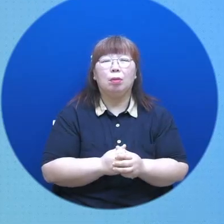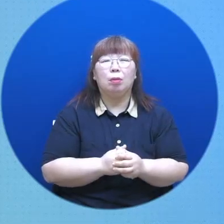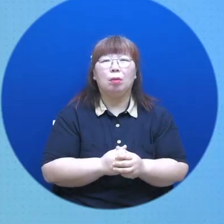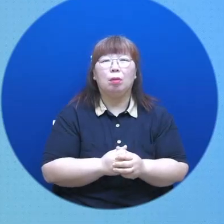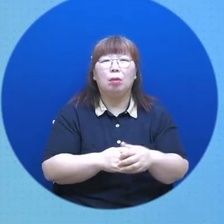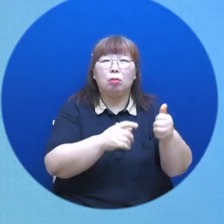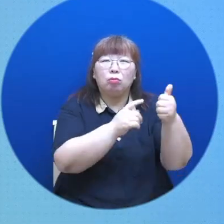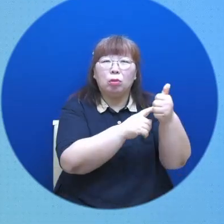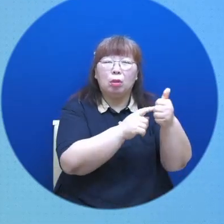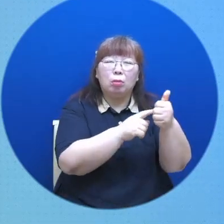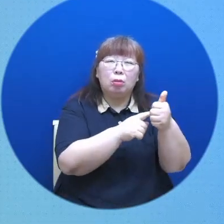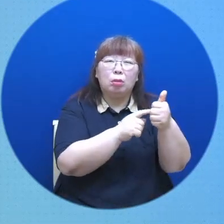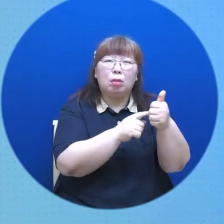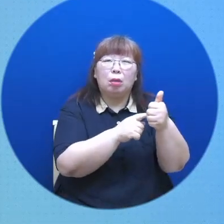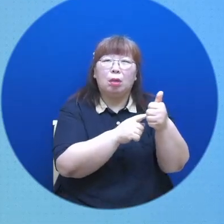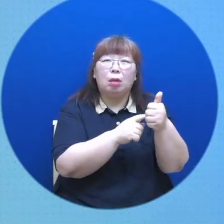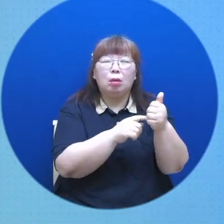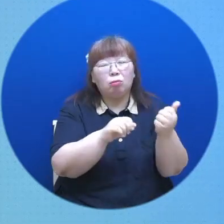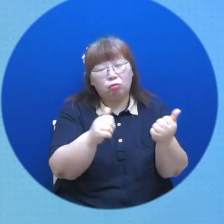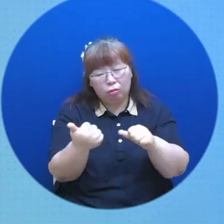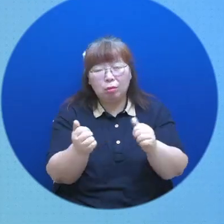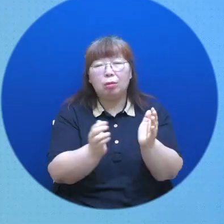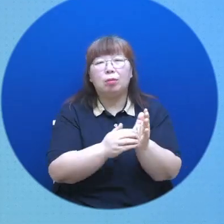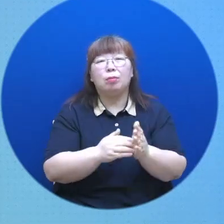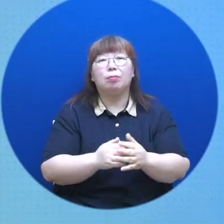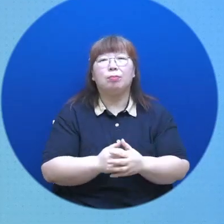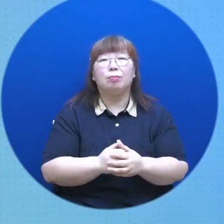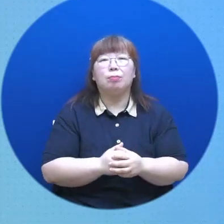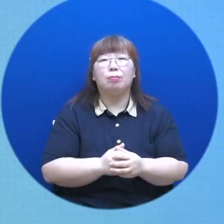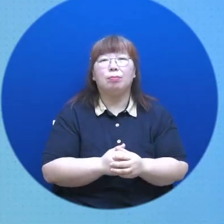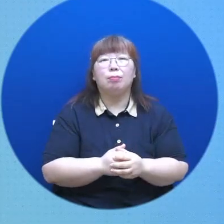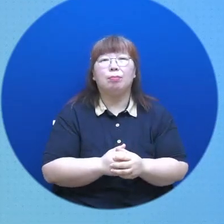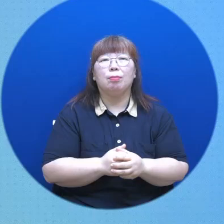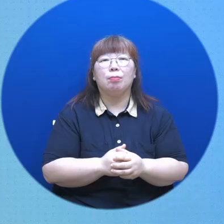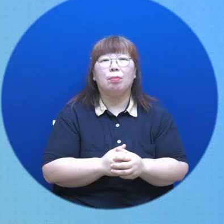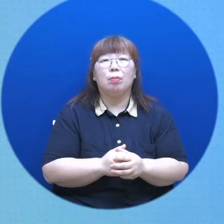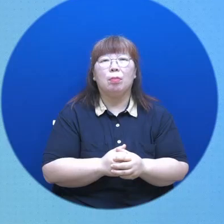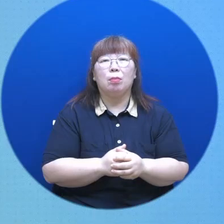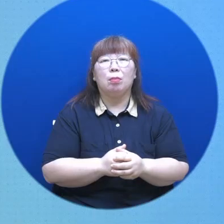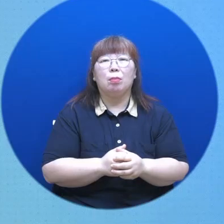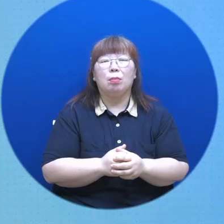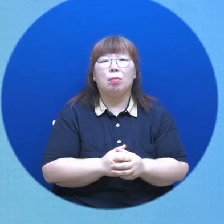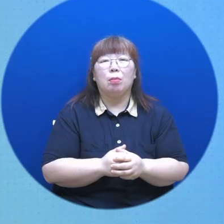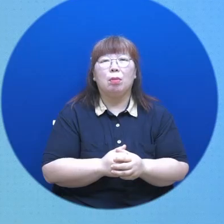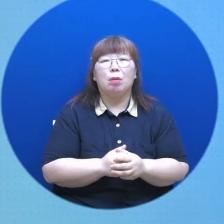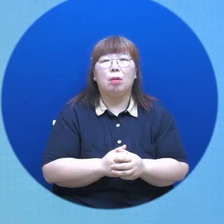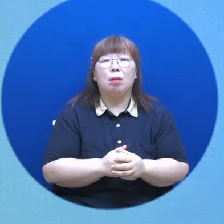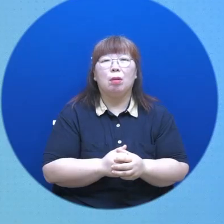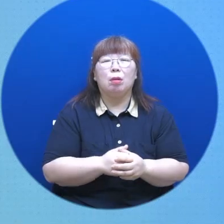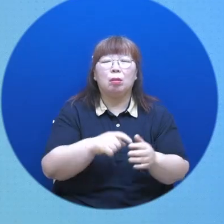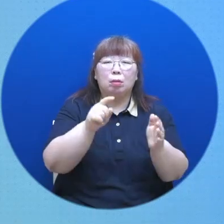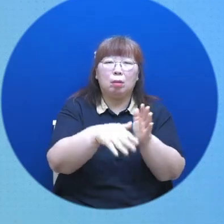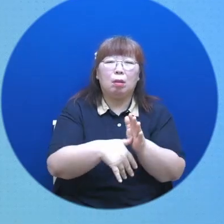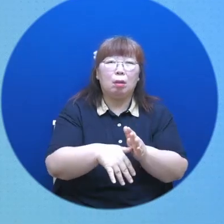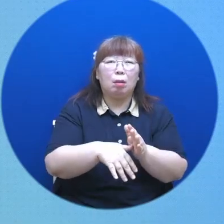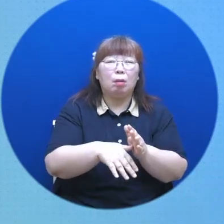구나완 형제가 죽었습니다. 그때 간사님이 이렇게 물어보십니다.